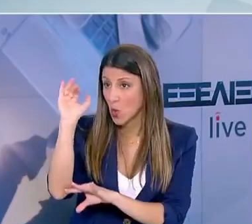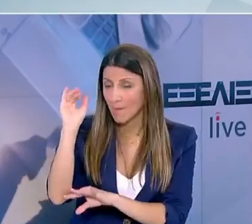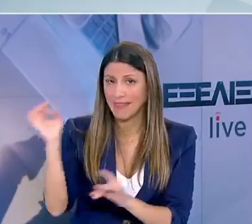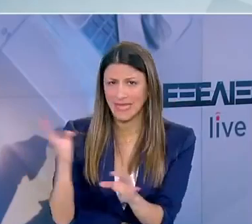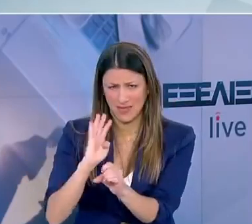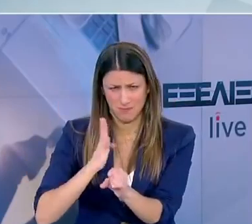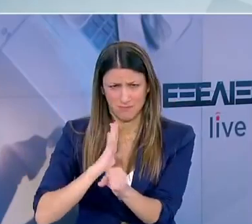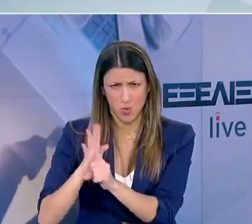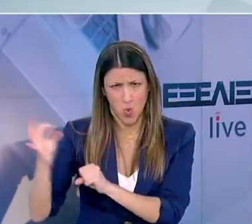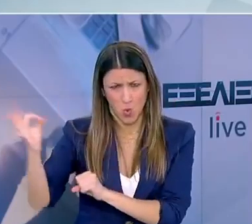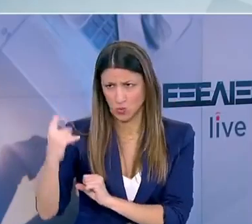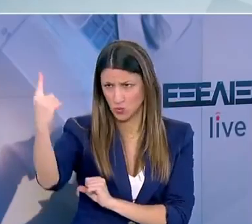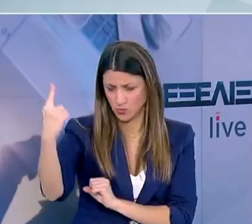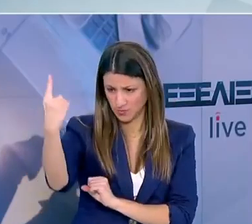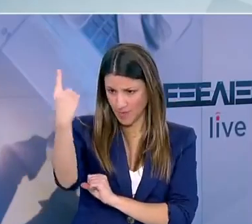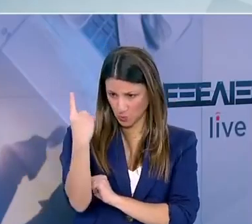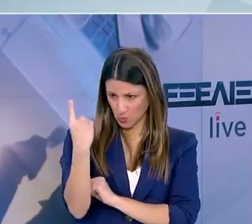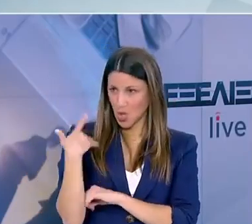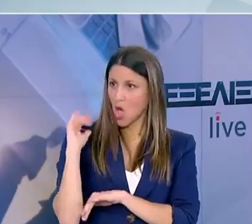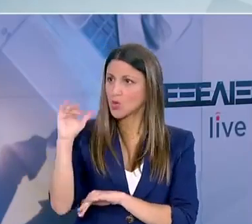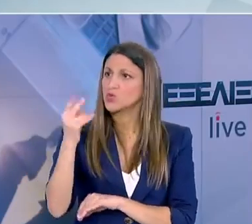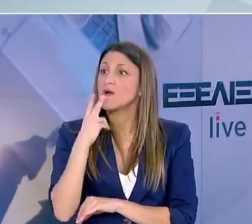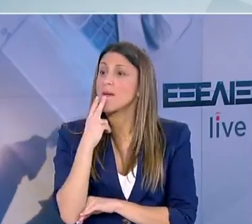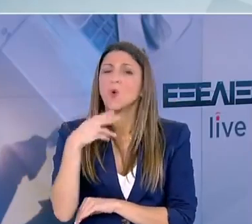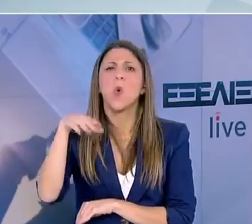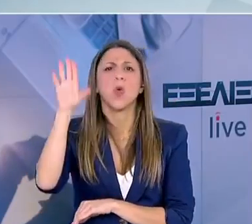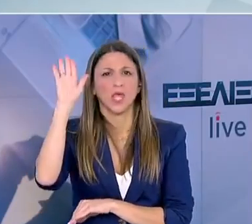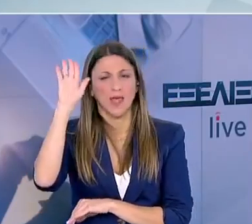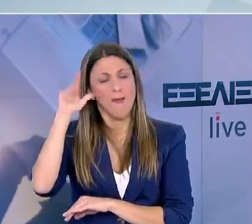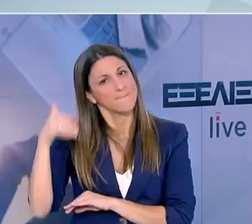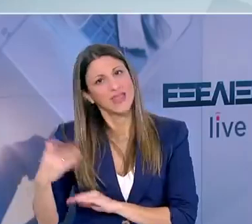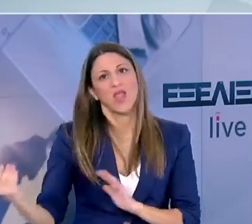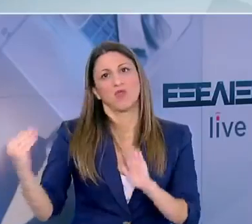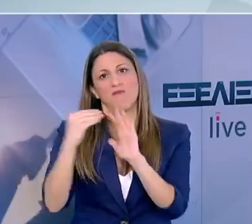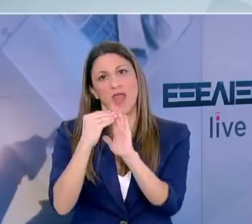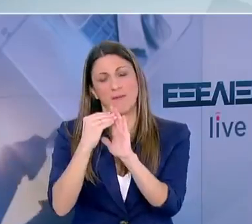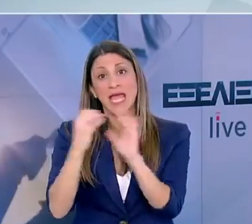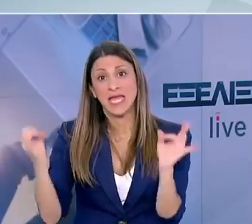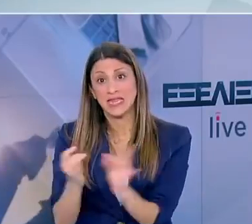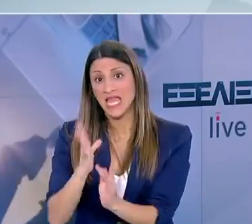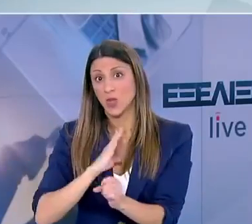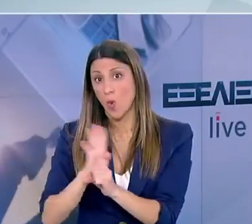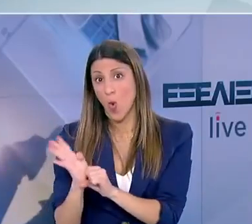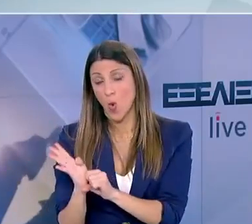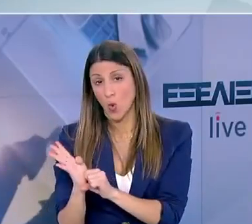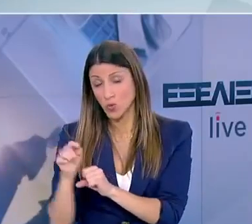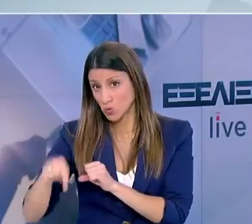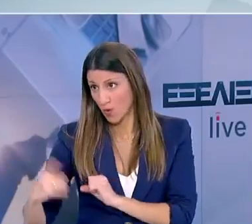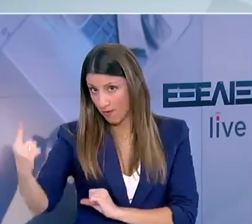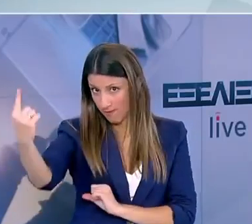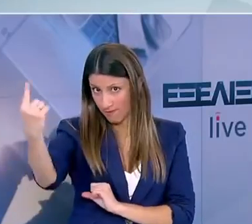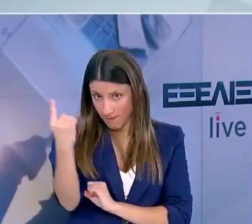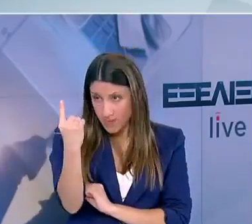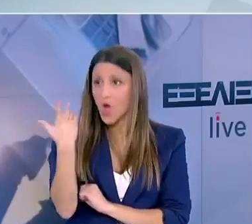που έμπαιναν στα νοσοκομεία μας, να είναι μέσα στη φόρμα και ήδη είναι μέρος του Εθνικού Μητρώου Καταγραφής των Ασθενών με COVID, το